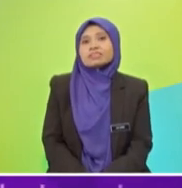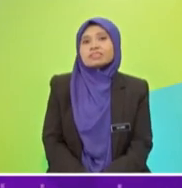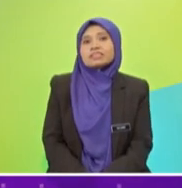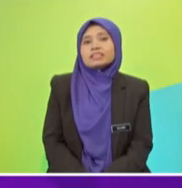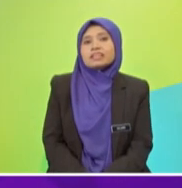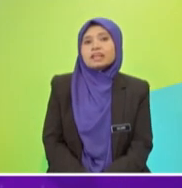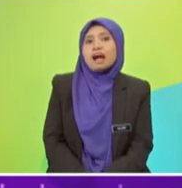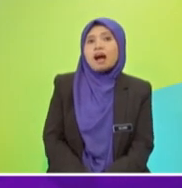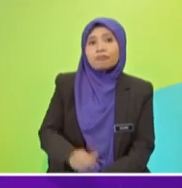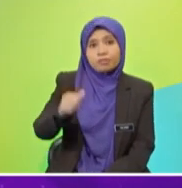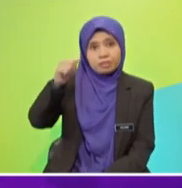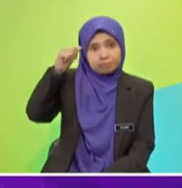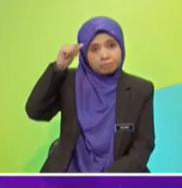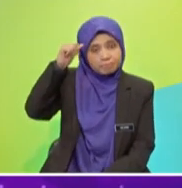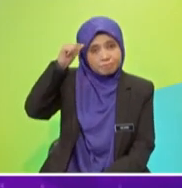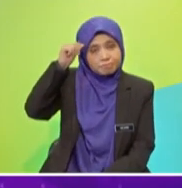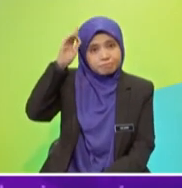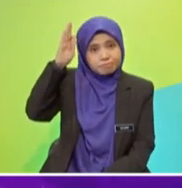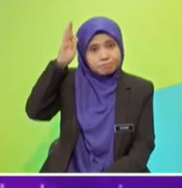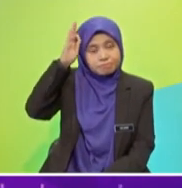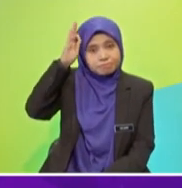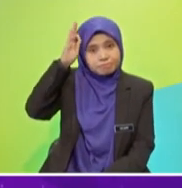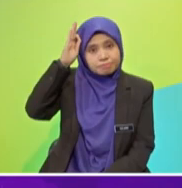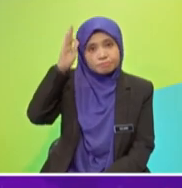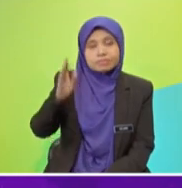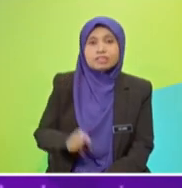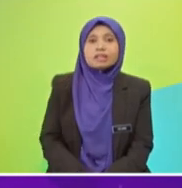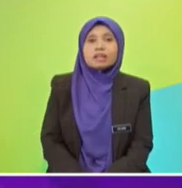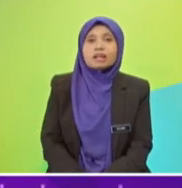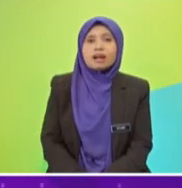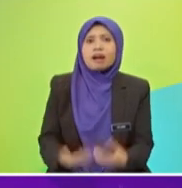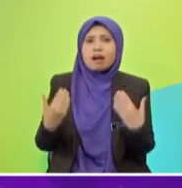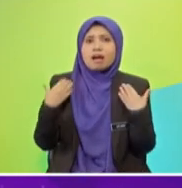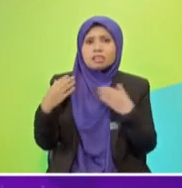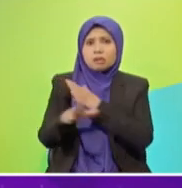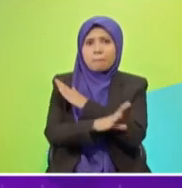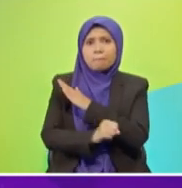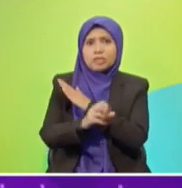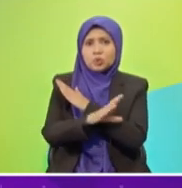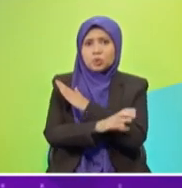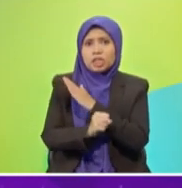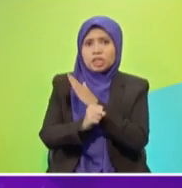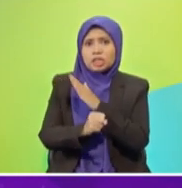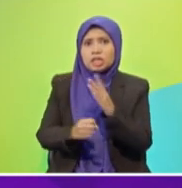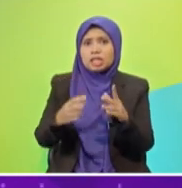adik Alfi Oke Kak Nisa takutnya ini ada pencuri ada perempuan nih Kak